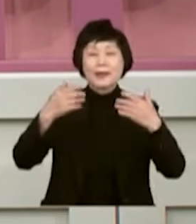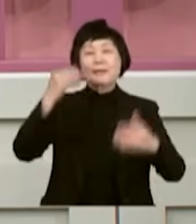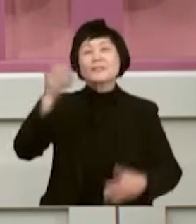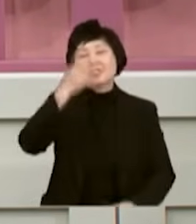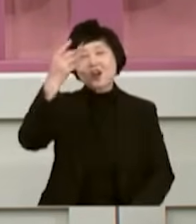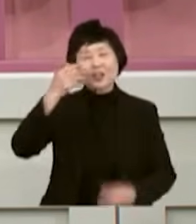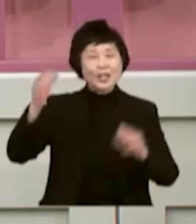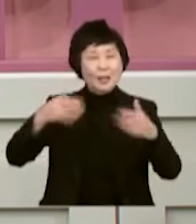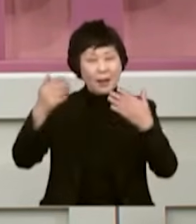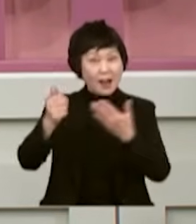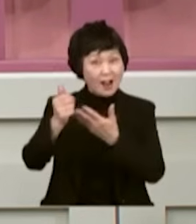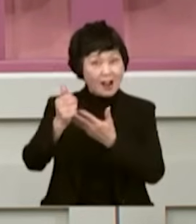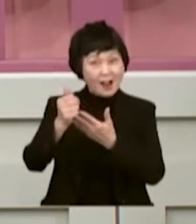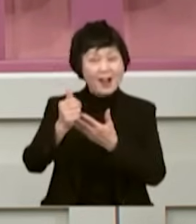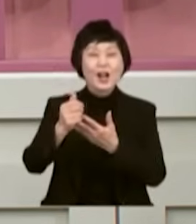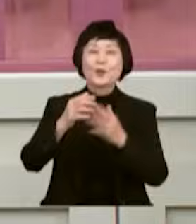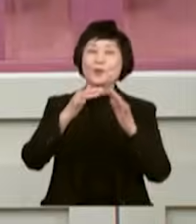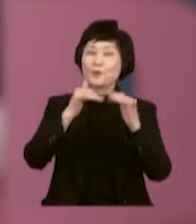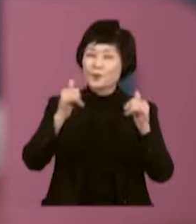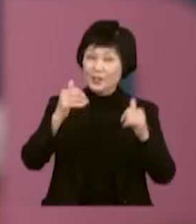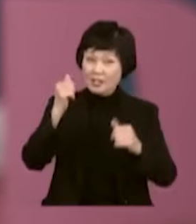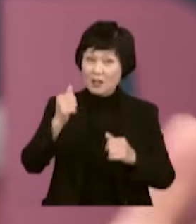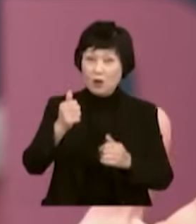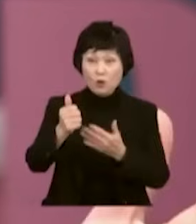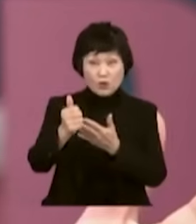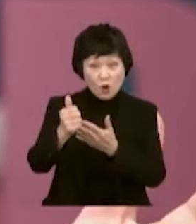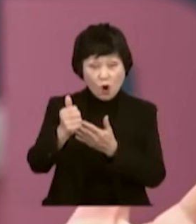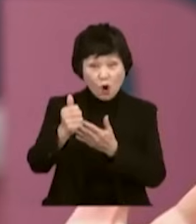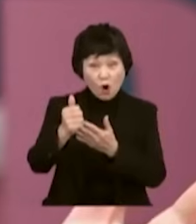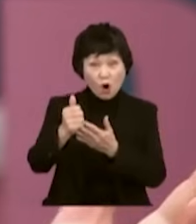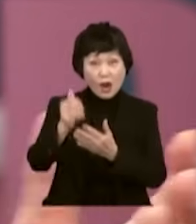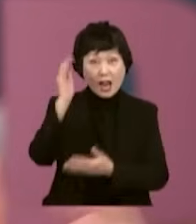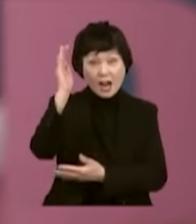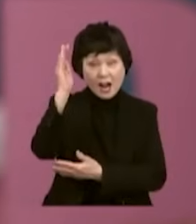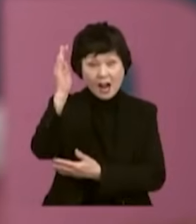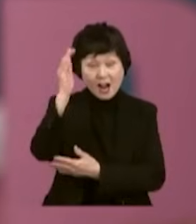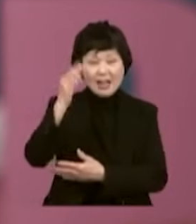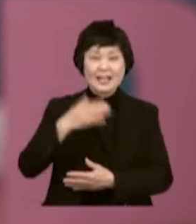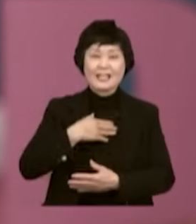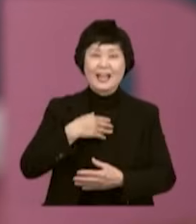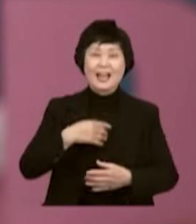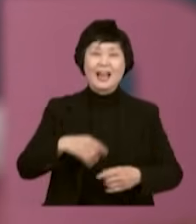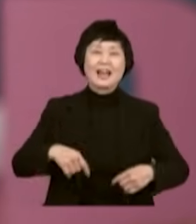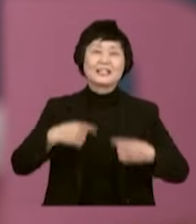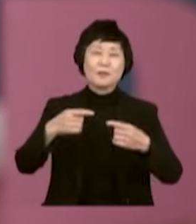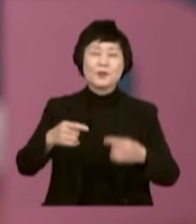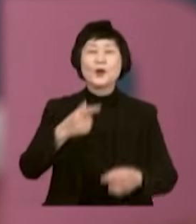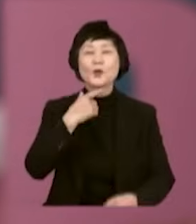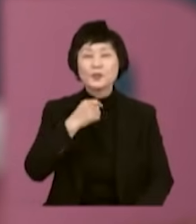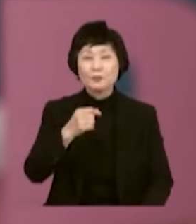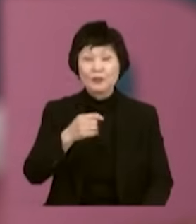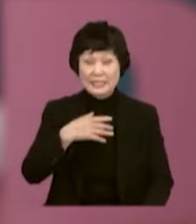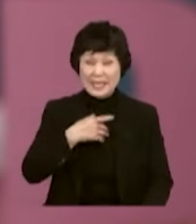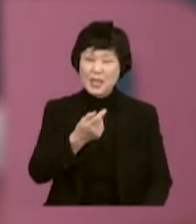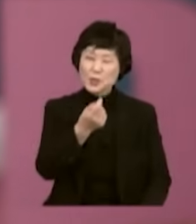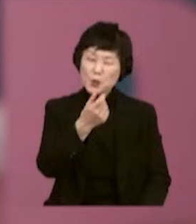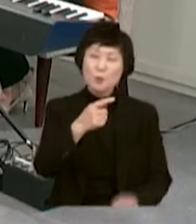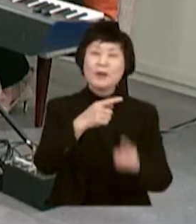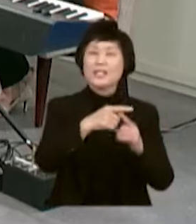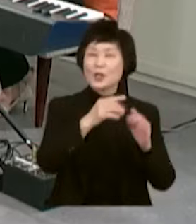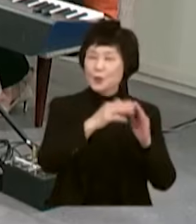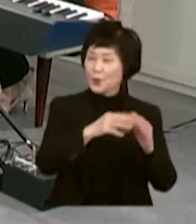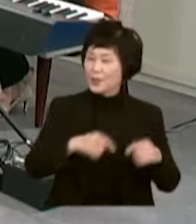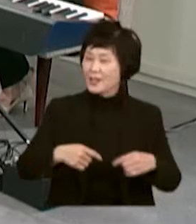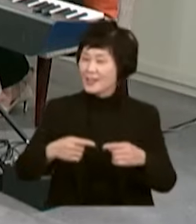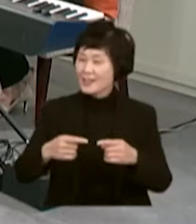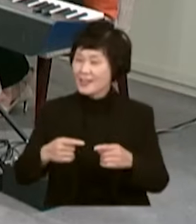물면 안 놓는 바람 성령바람 전도 네. 축제라고 네. 크게 한 적이 있거든요. 네. 근데 거기에 강사로 들어가고 싶은데 네.